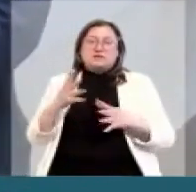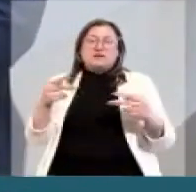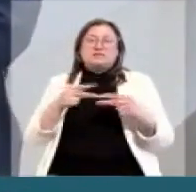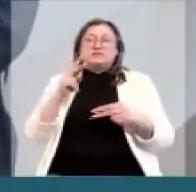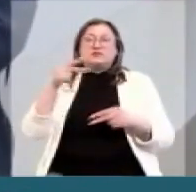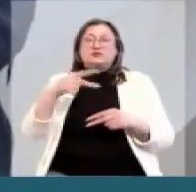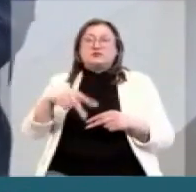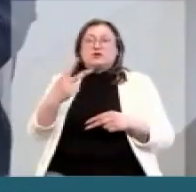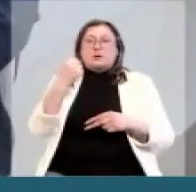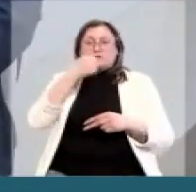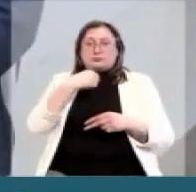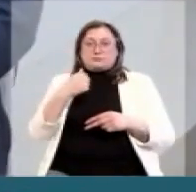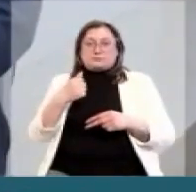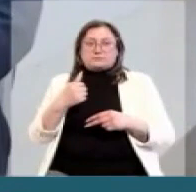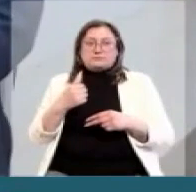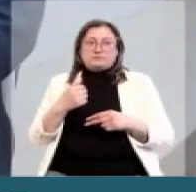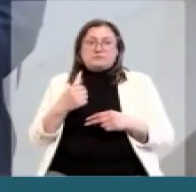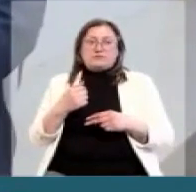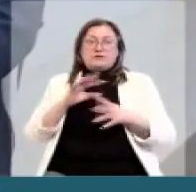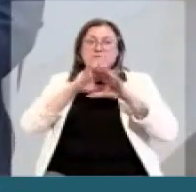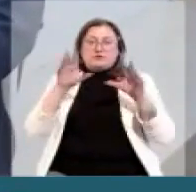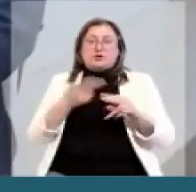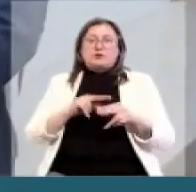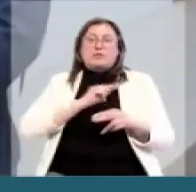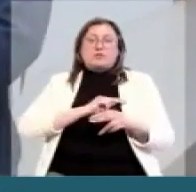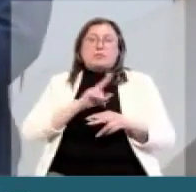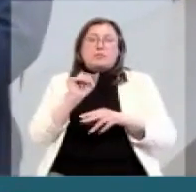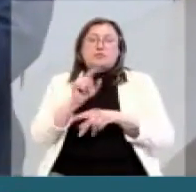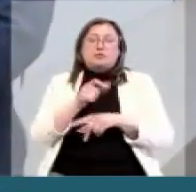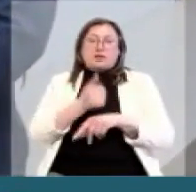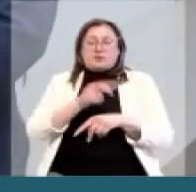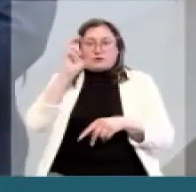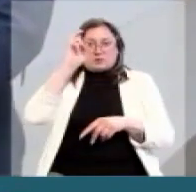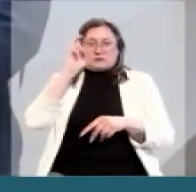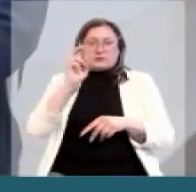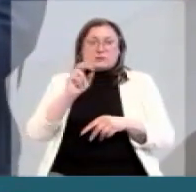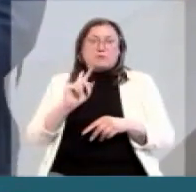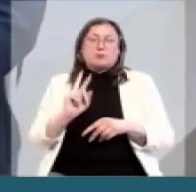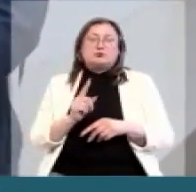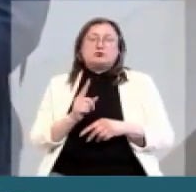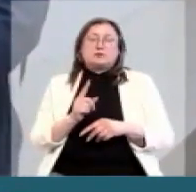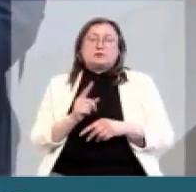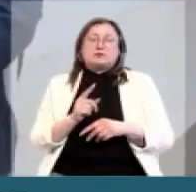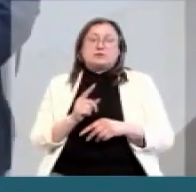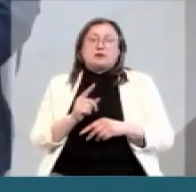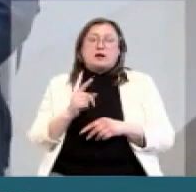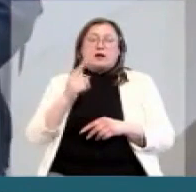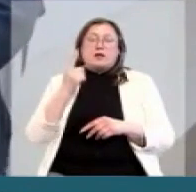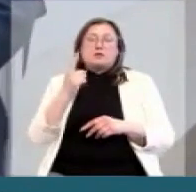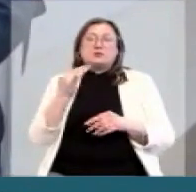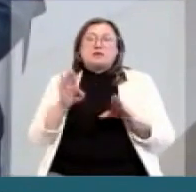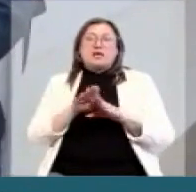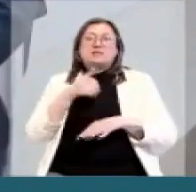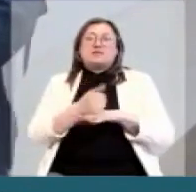с 2022 годом. Все эта работа идет по поручению главы государства, потому что одно из